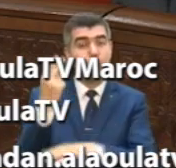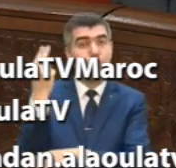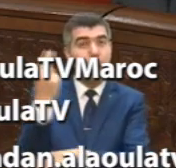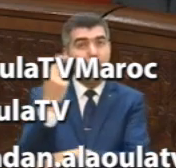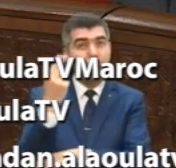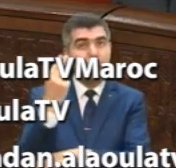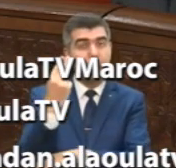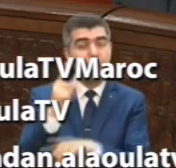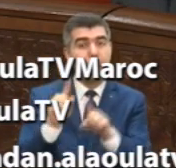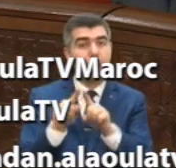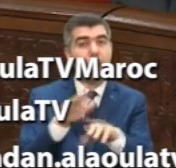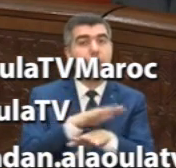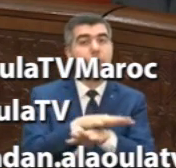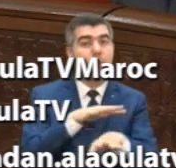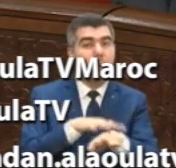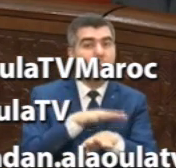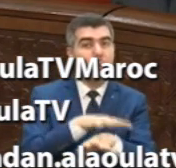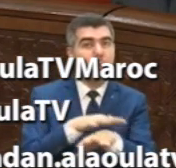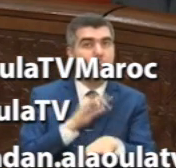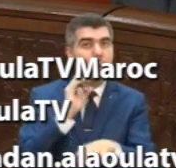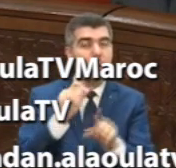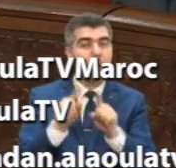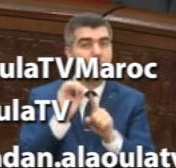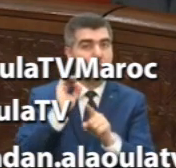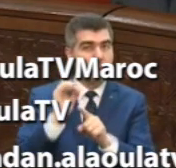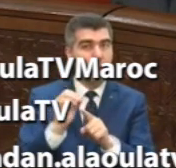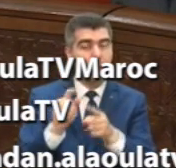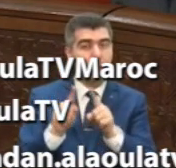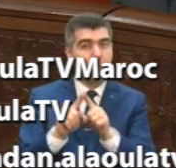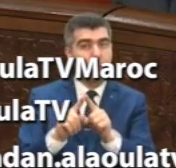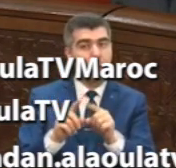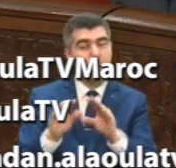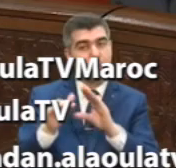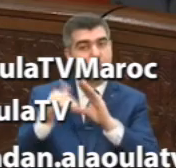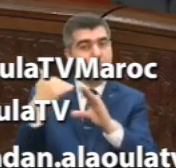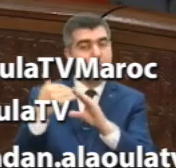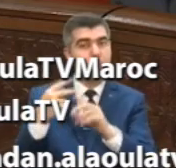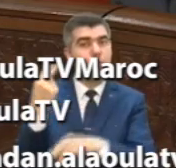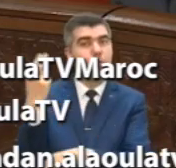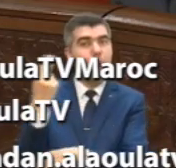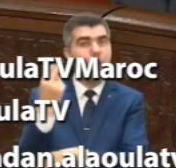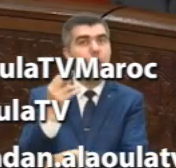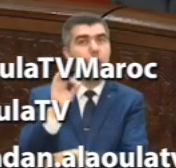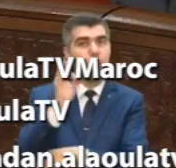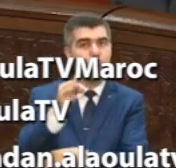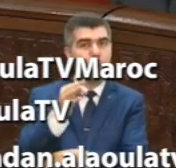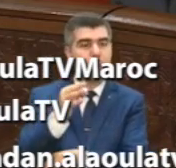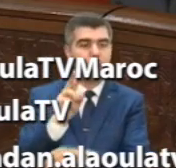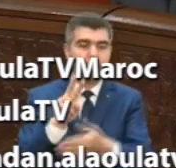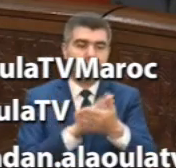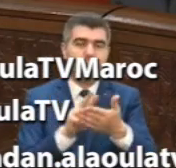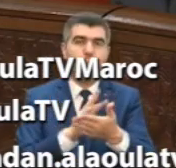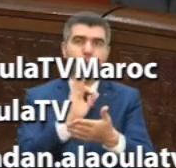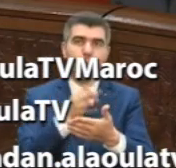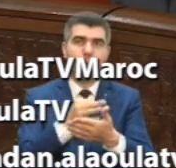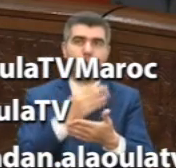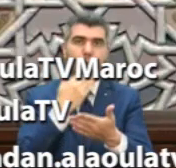من اختصاص مجالس الجامعات، واذا وصلتنا شي حاجه من مجلس الجامعه حنا كندرسوها وكنعملوا على التنفيذ.